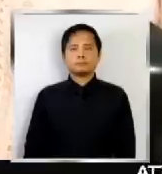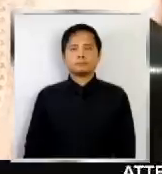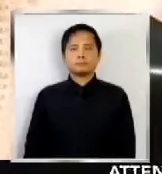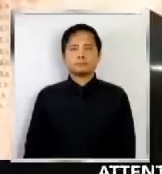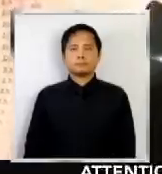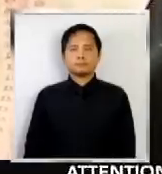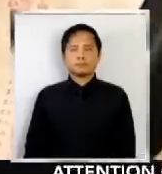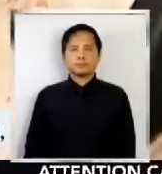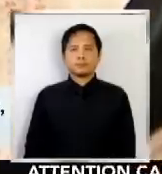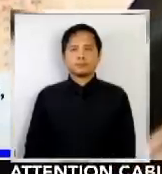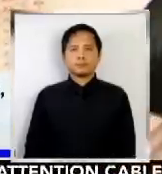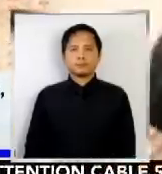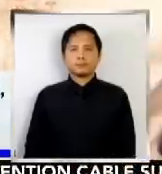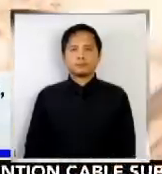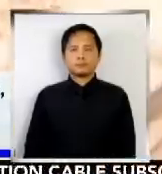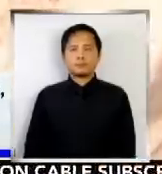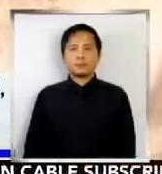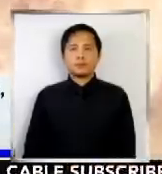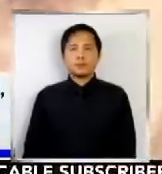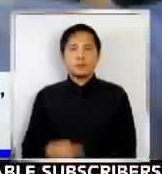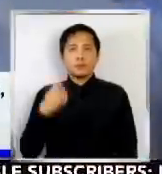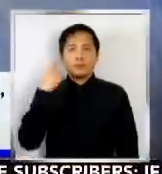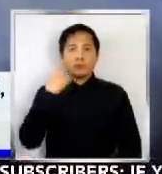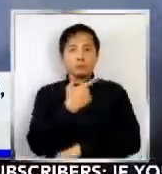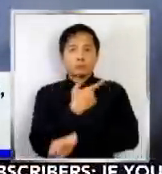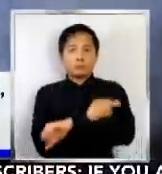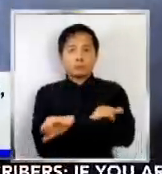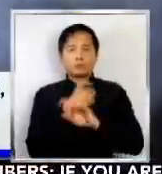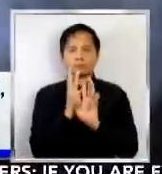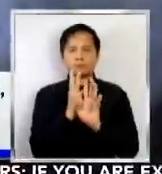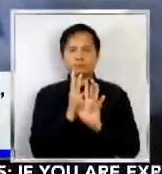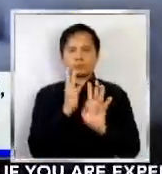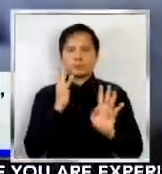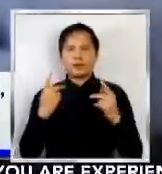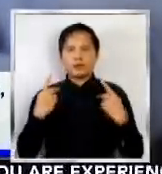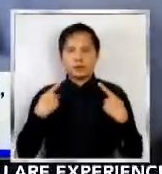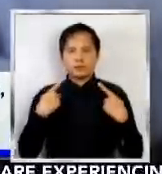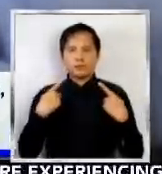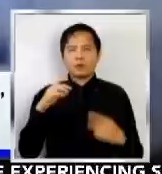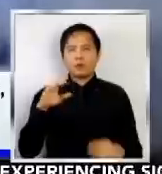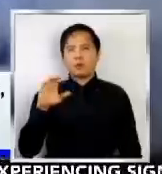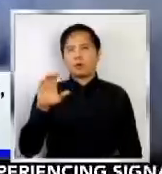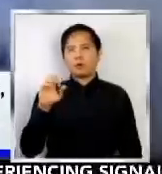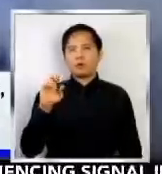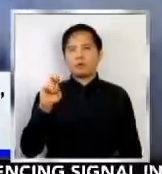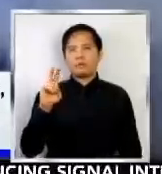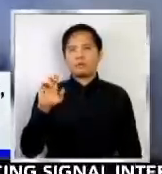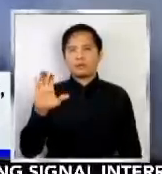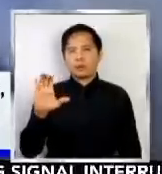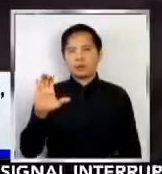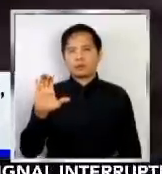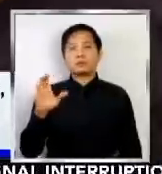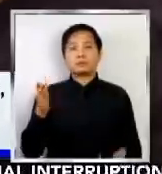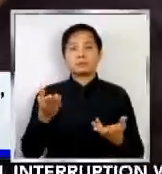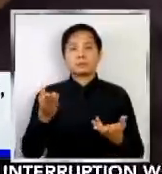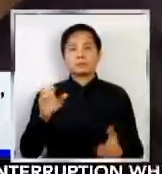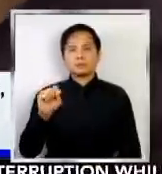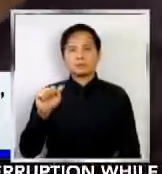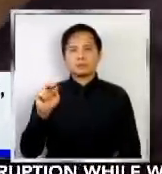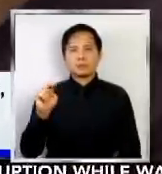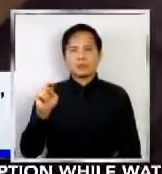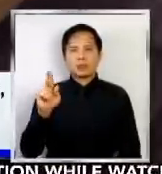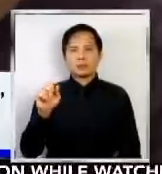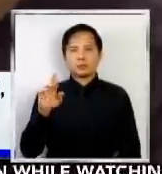Pinilahan ang pagbabakuna ng CoronaVac ng Sinovac Biotech sa San Lazaro Hospital na umpisahan ng rollout ng mga bakuna.